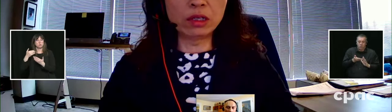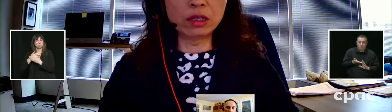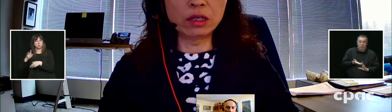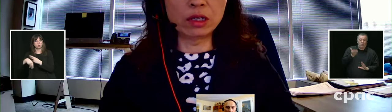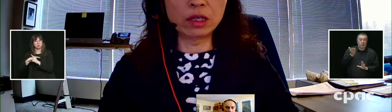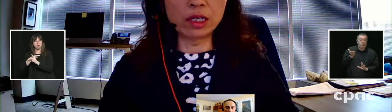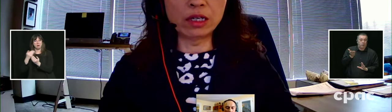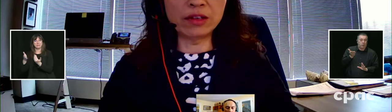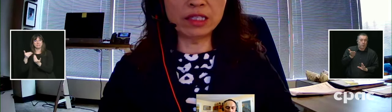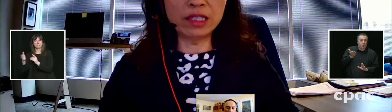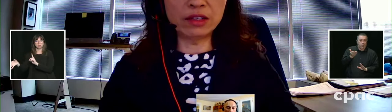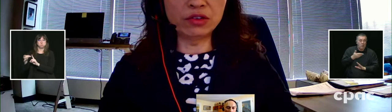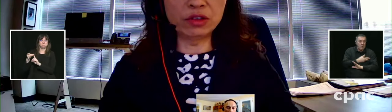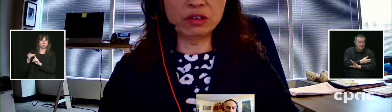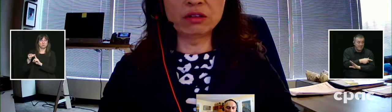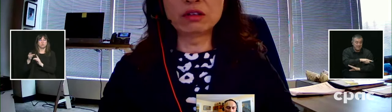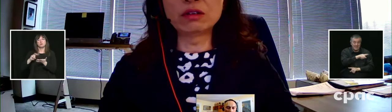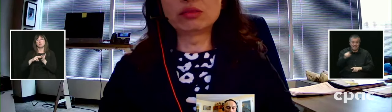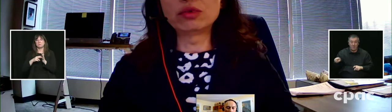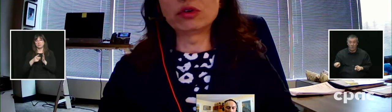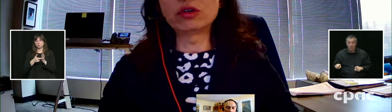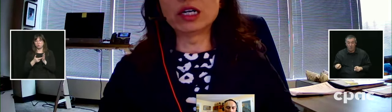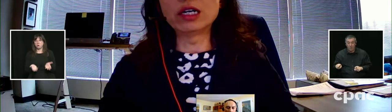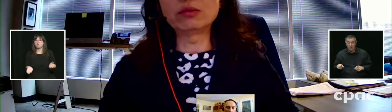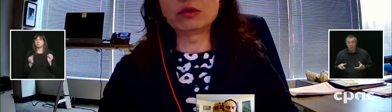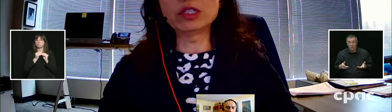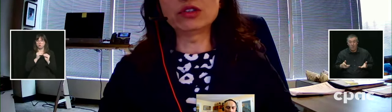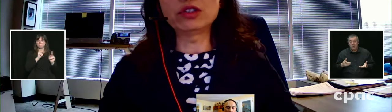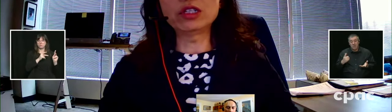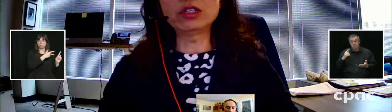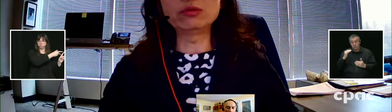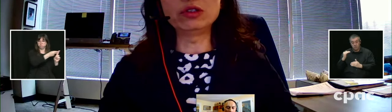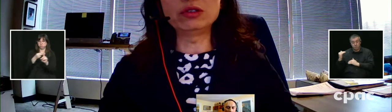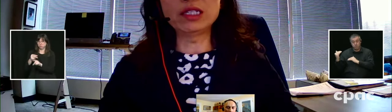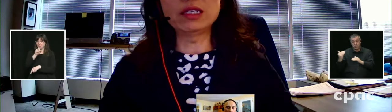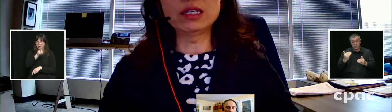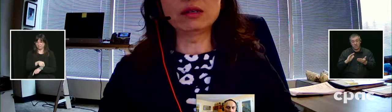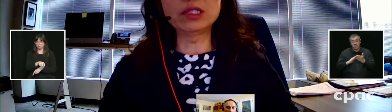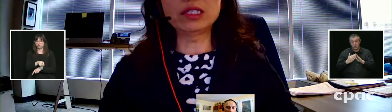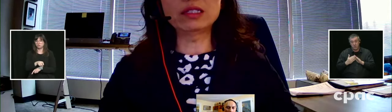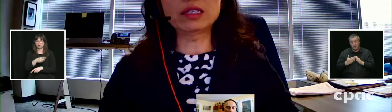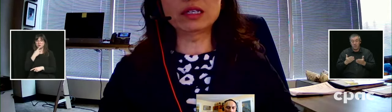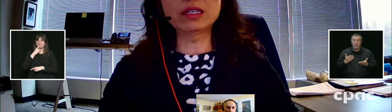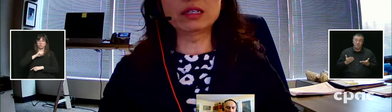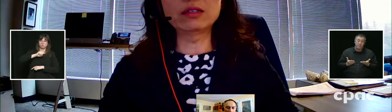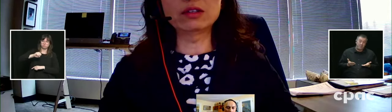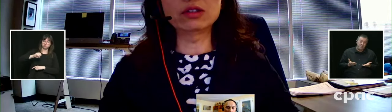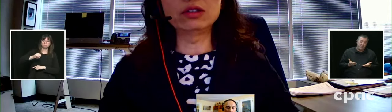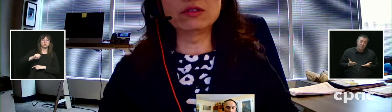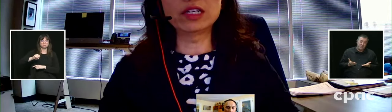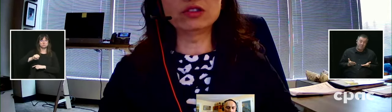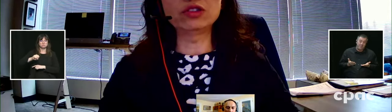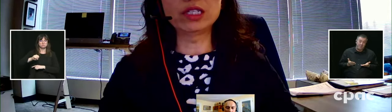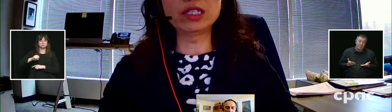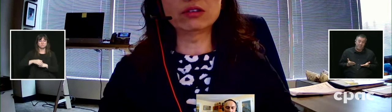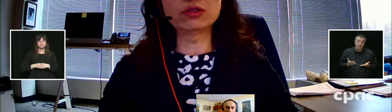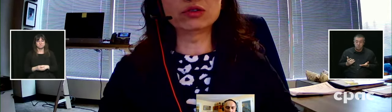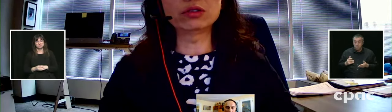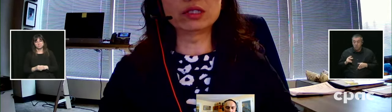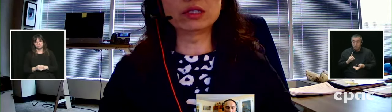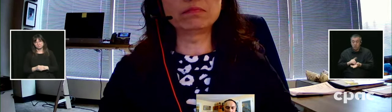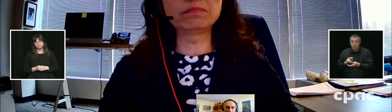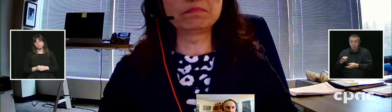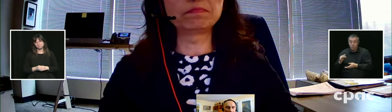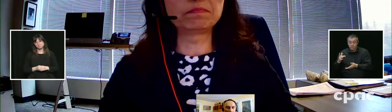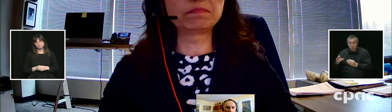de vaccination pour protéger la communauté. Peut-être Dr. Njoo va ajouter quelque chose.